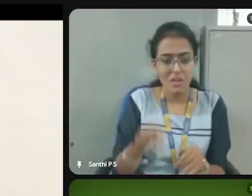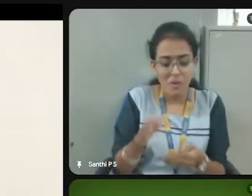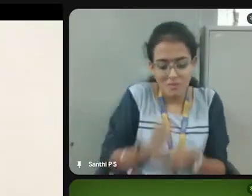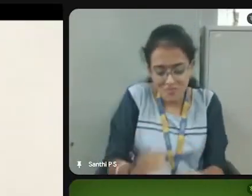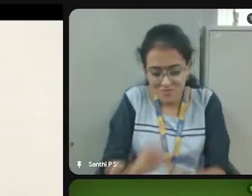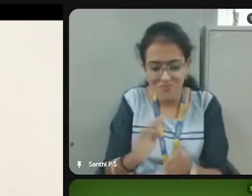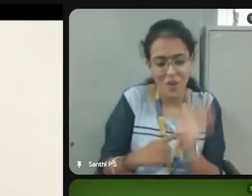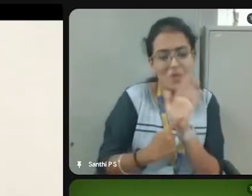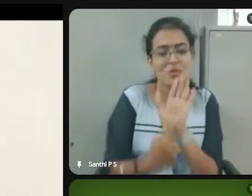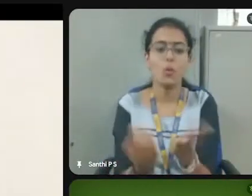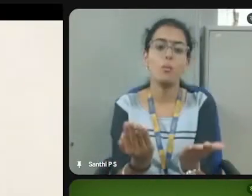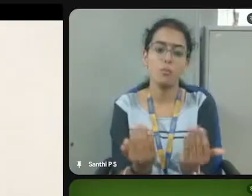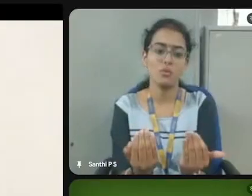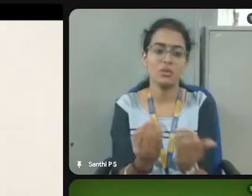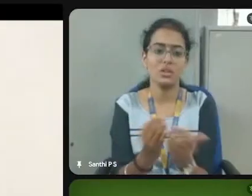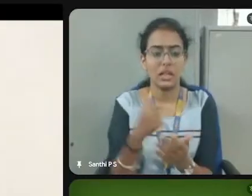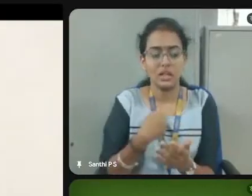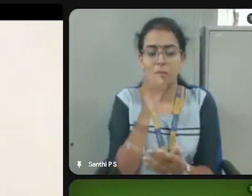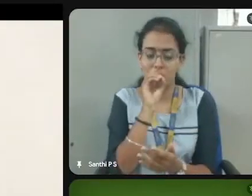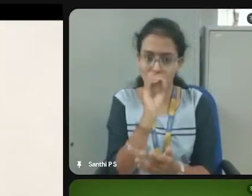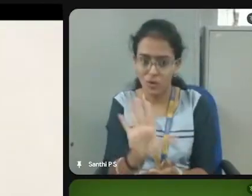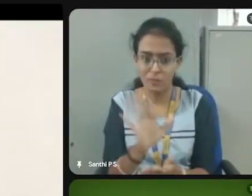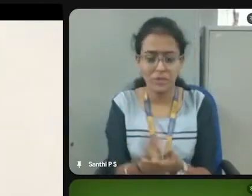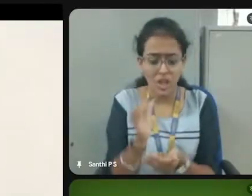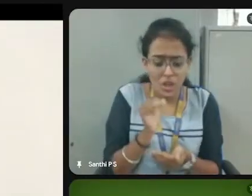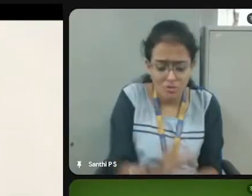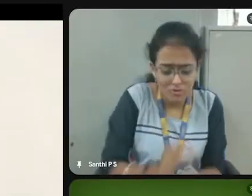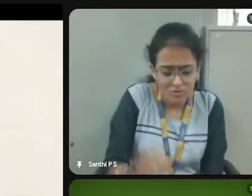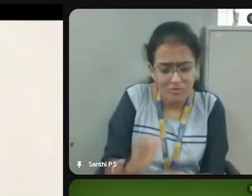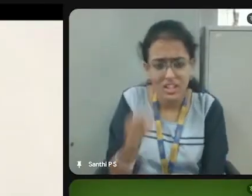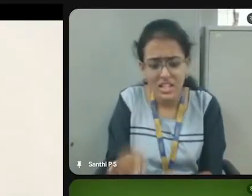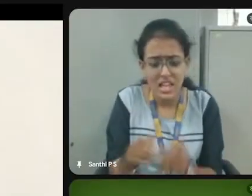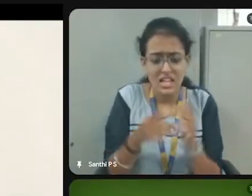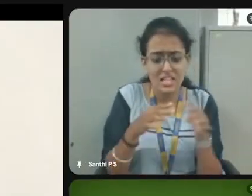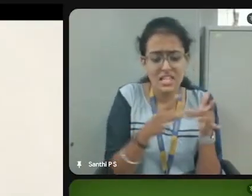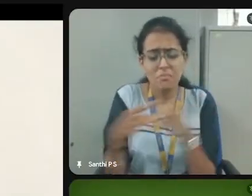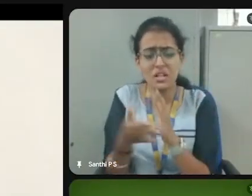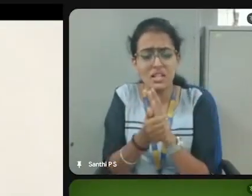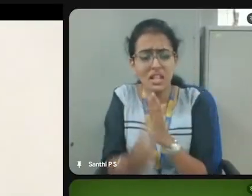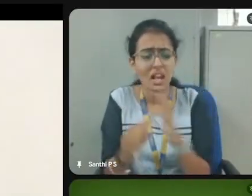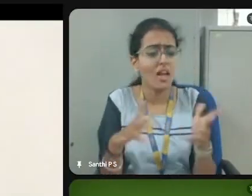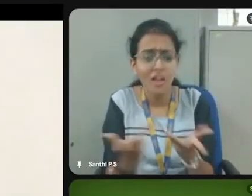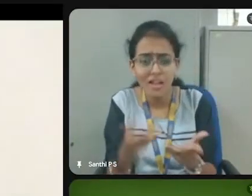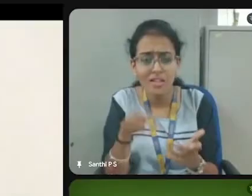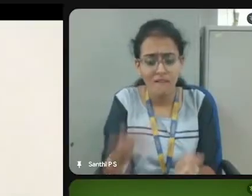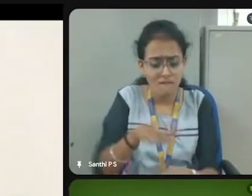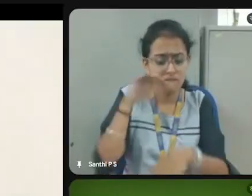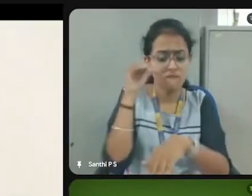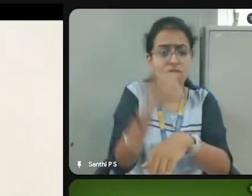എത്തിക്കാൻ പറ്റും എന്നാണ് എനിക്ക് പറയാനുള്ളത്. ഈ കുട്ടികളുടെ സ്പെഷ്യൽ സ്കില്ല് ഏതാണെന്ന് കണ്ടുപിടിച്ച്